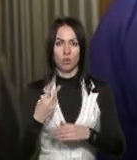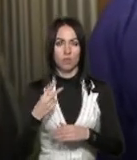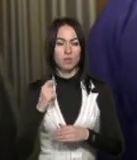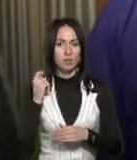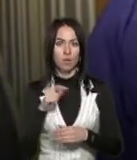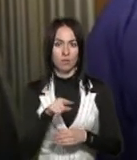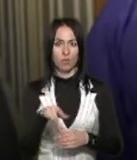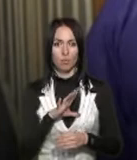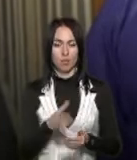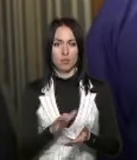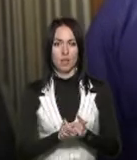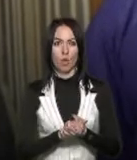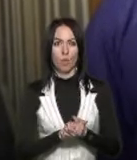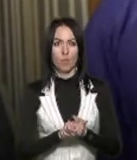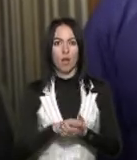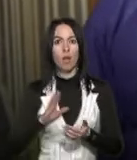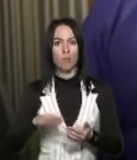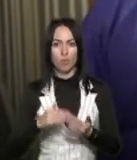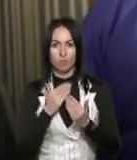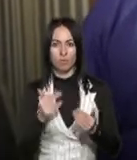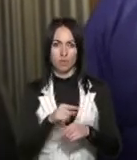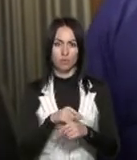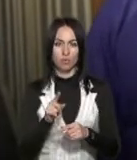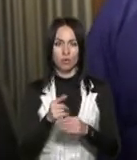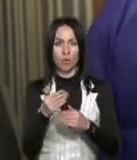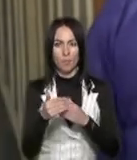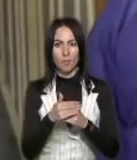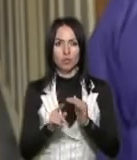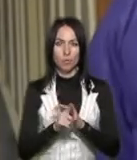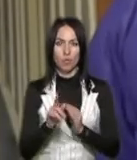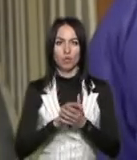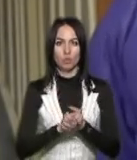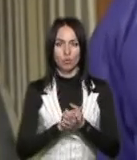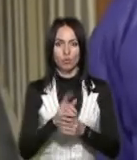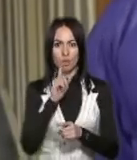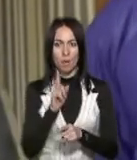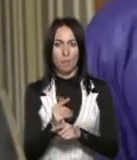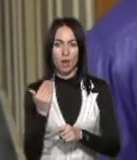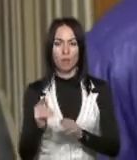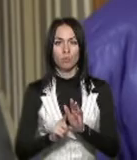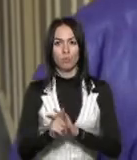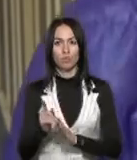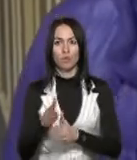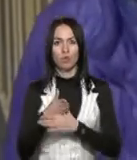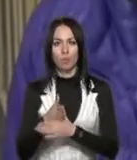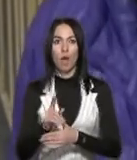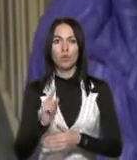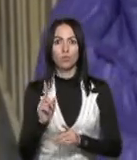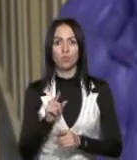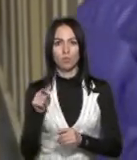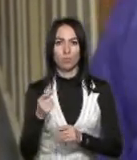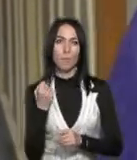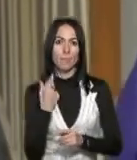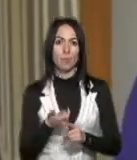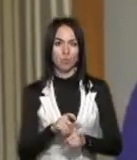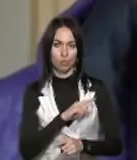Близько 20 років вони були знайомі. Потім останнім часом дещо ближче почали дружити. Брат йому почав допомагати. Чому? Тому що той пив дуже